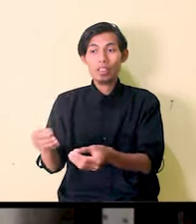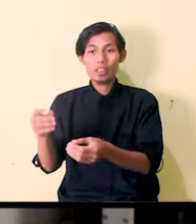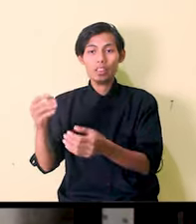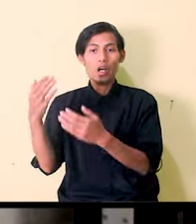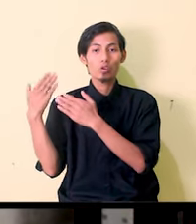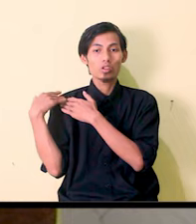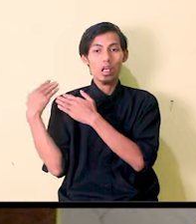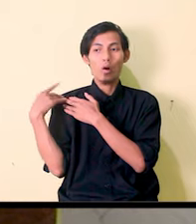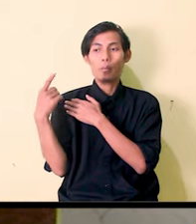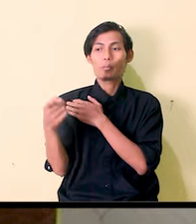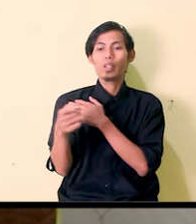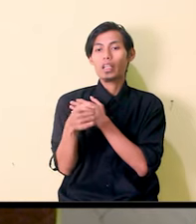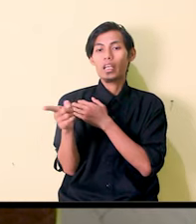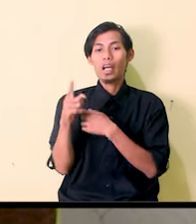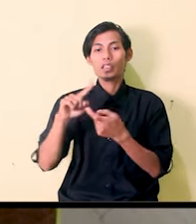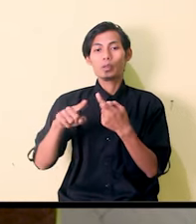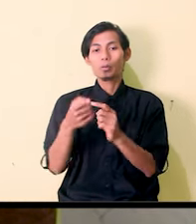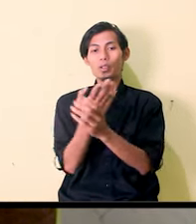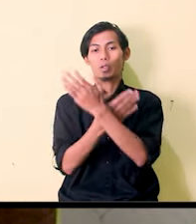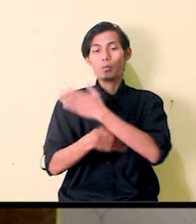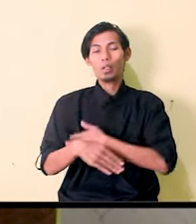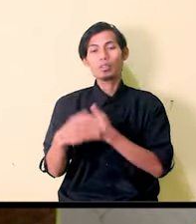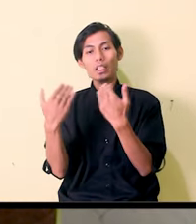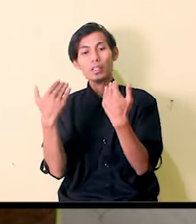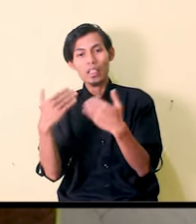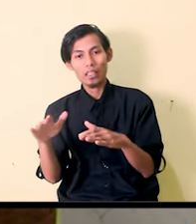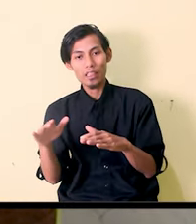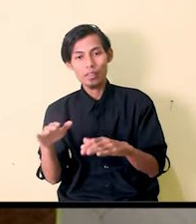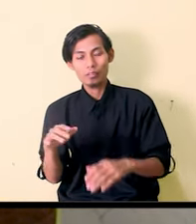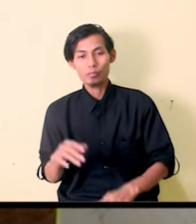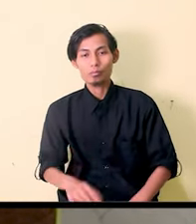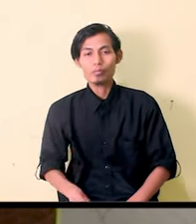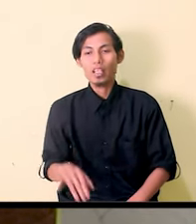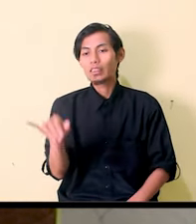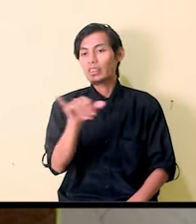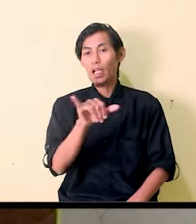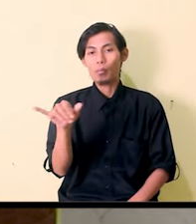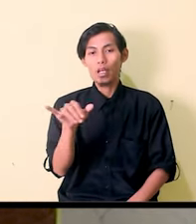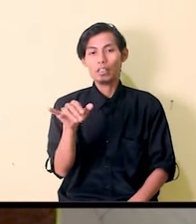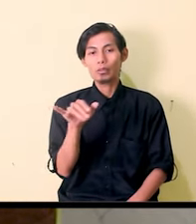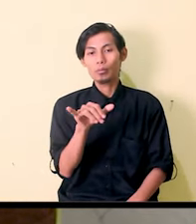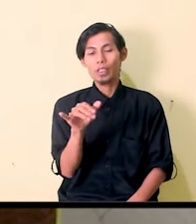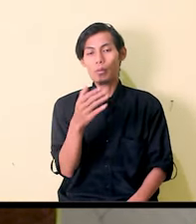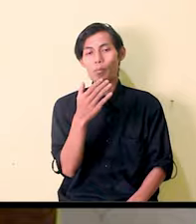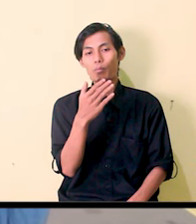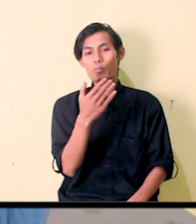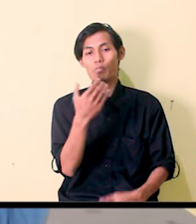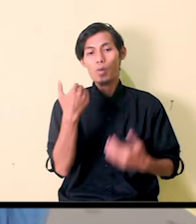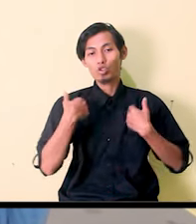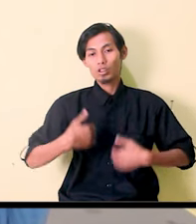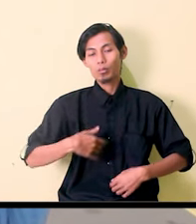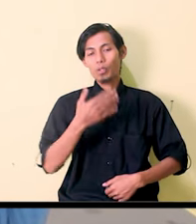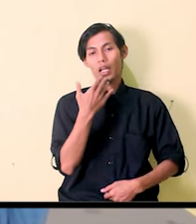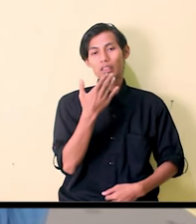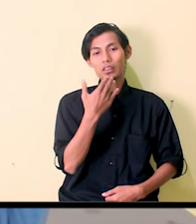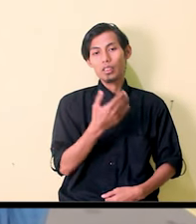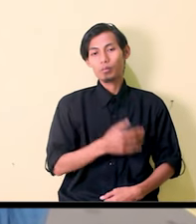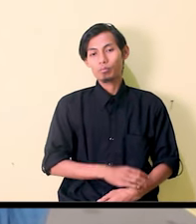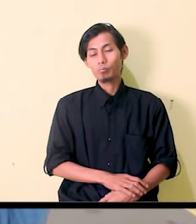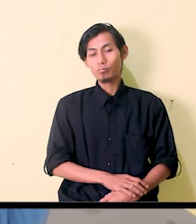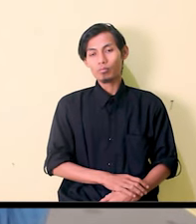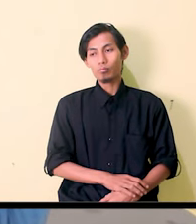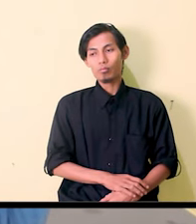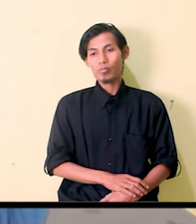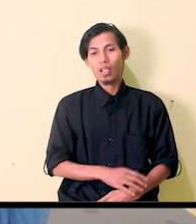kami seperti artinya memberi tantangan kemudian dibuktikan oleh kdd ya Pak ya dan tujuannya memberi